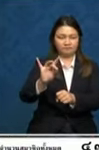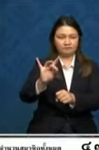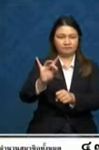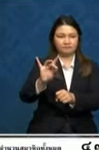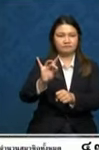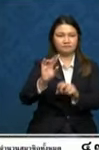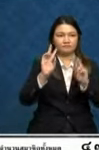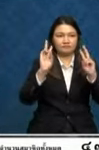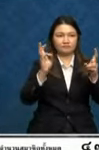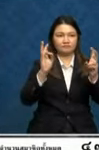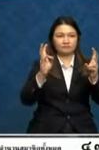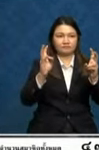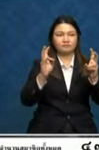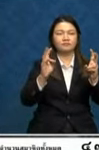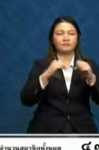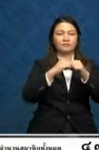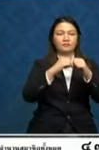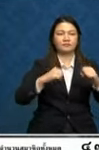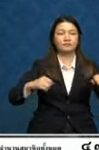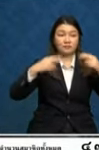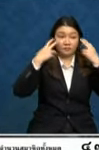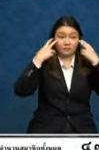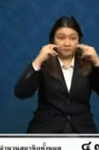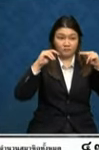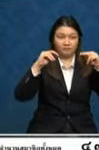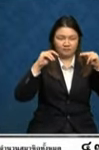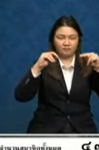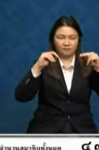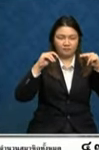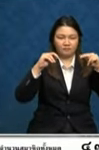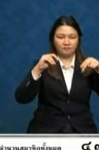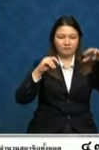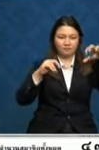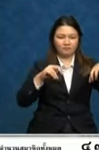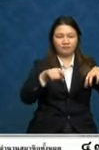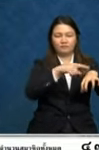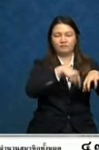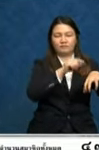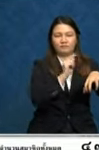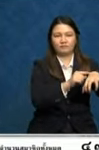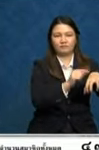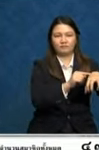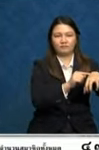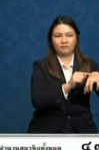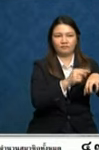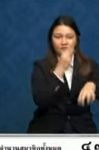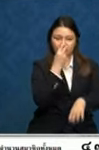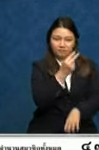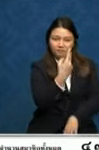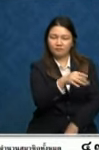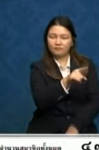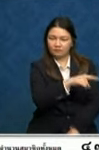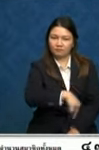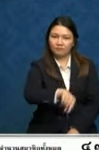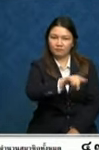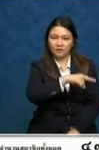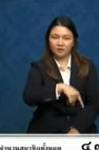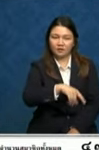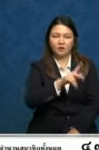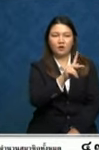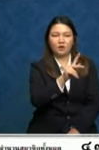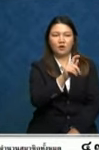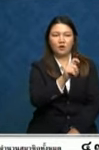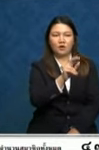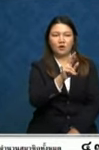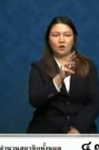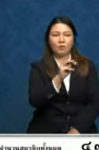นของสำนักนายกนะครับผมเองมีความเห็นว่าในส่วนของงบกอรมน.เนี่ย